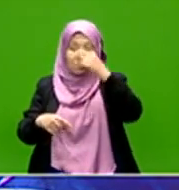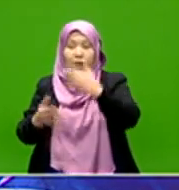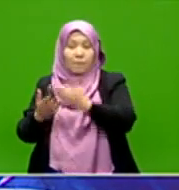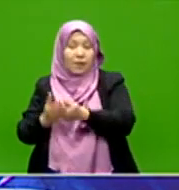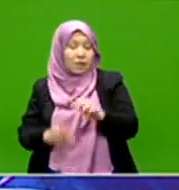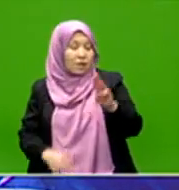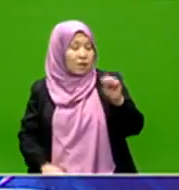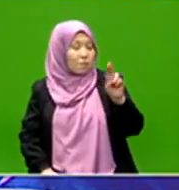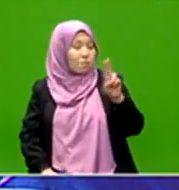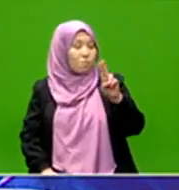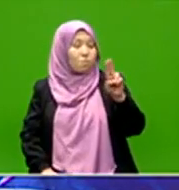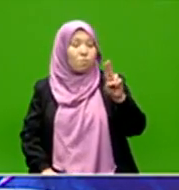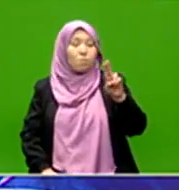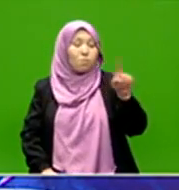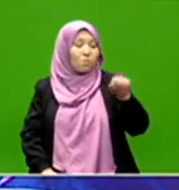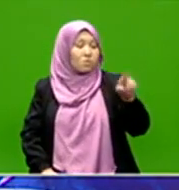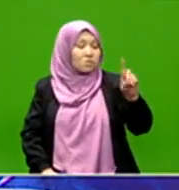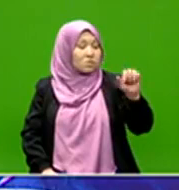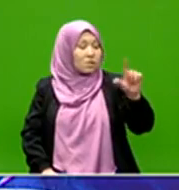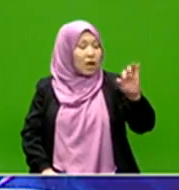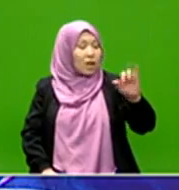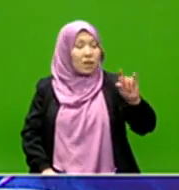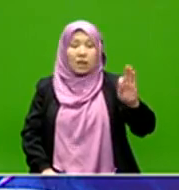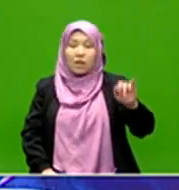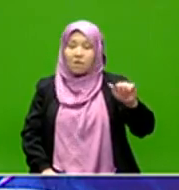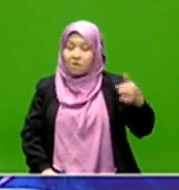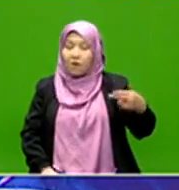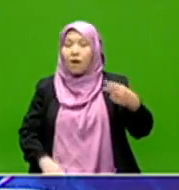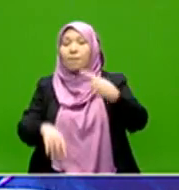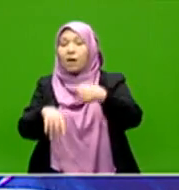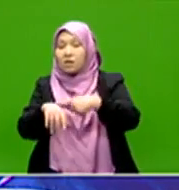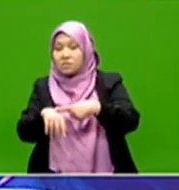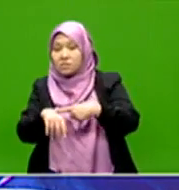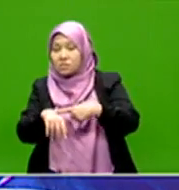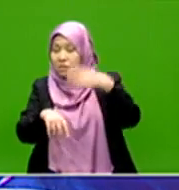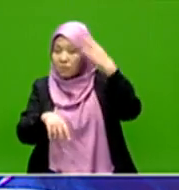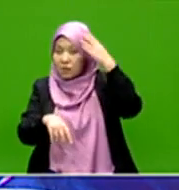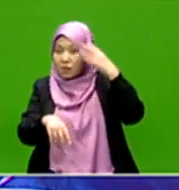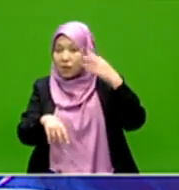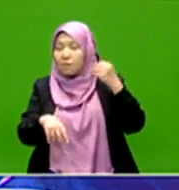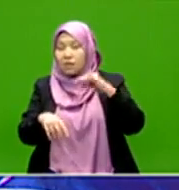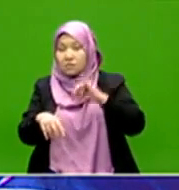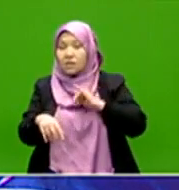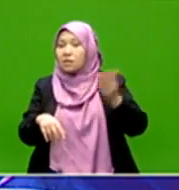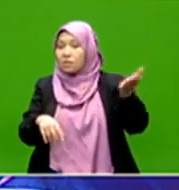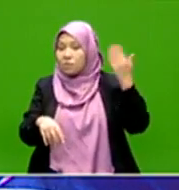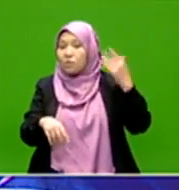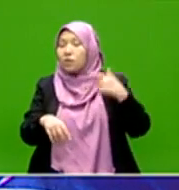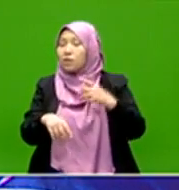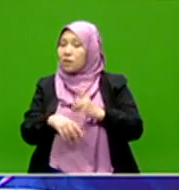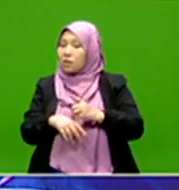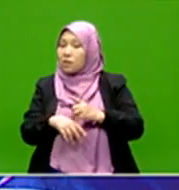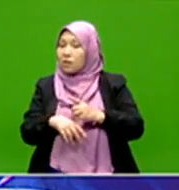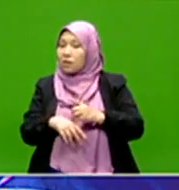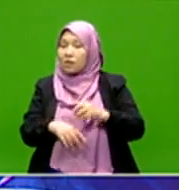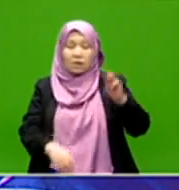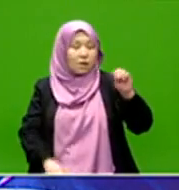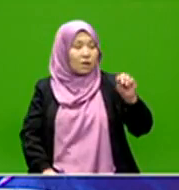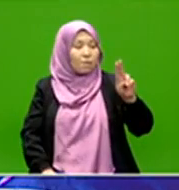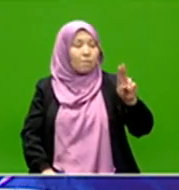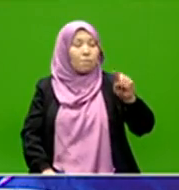malam tadi dah kutip anak batu dan sebagainya. Ketika di pengalaman saya di